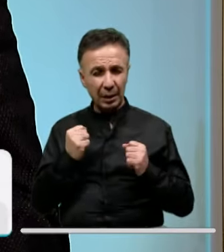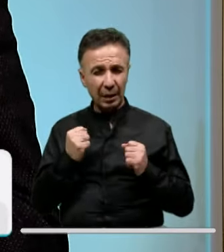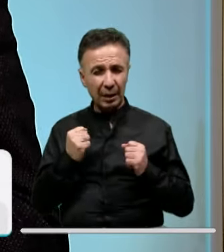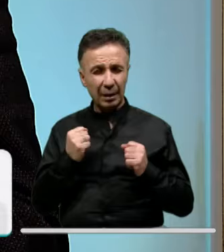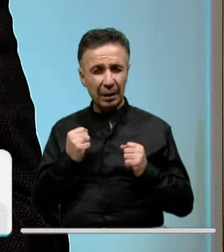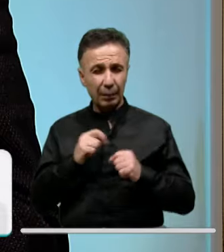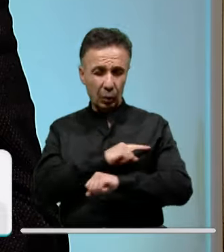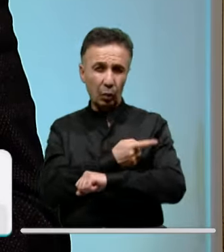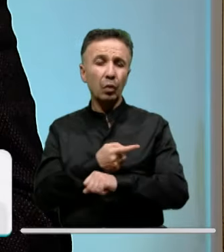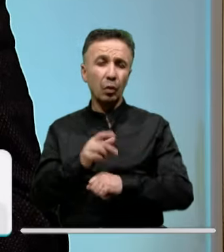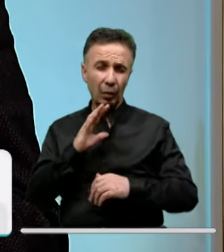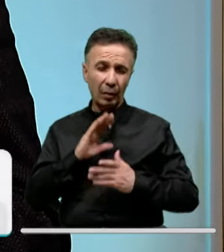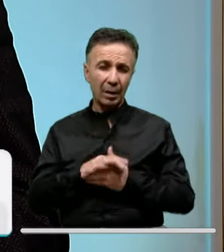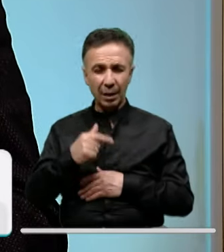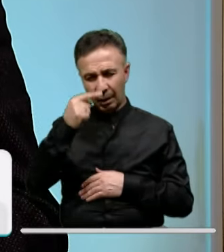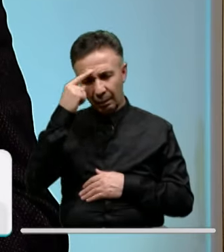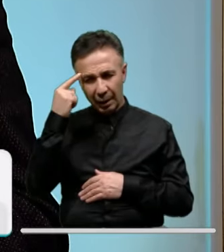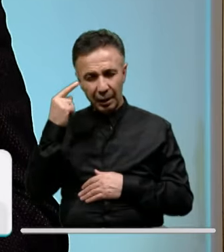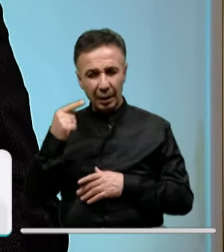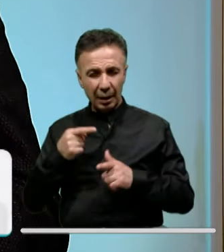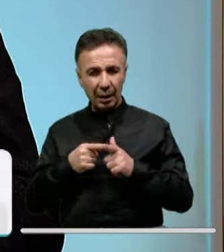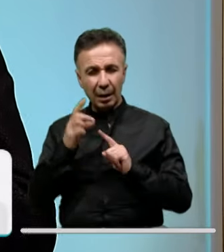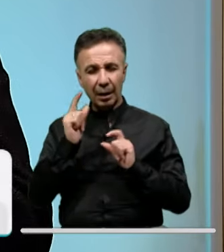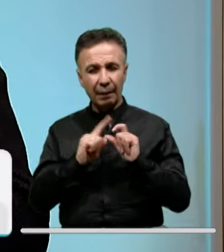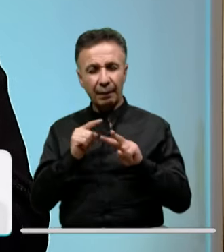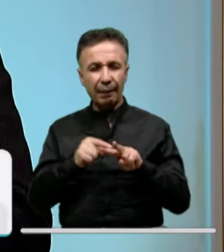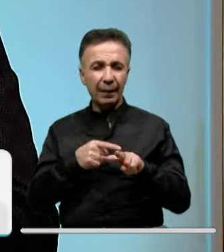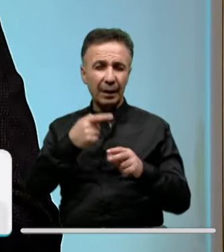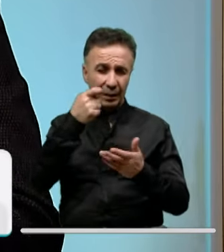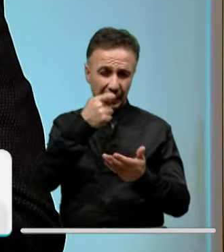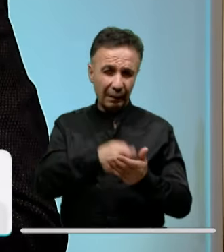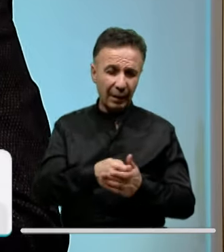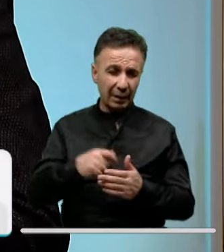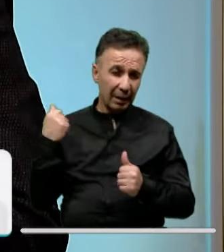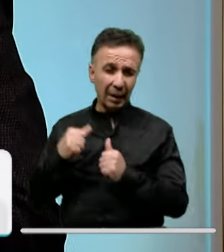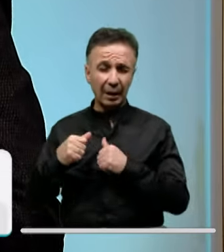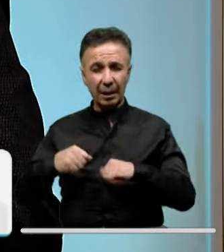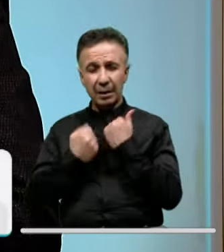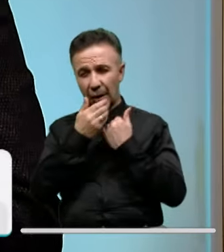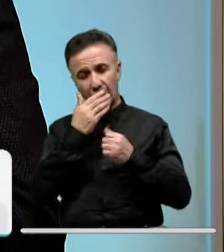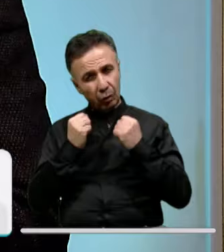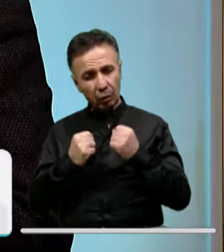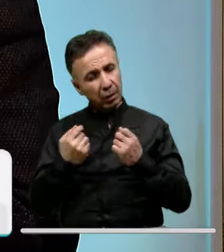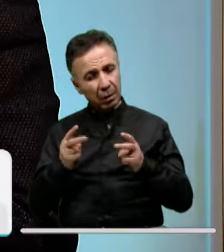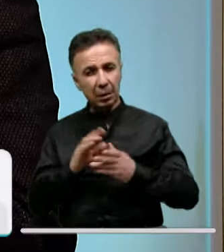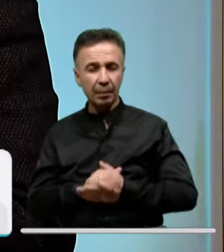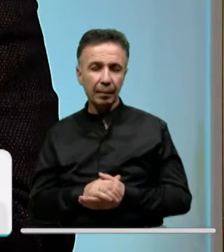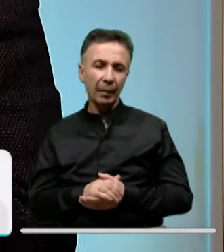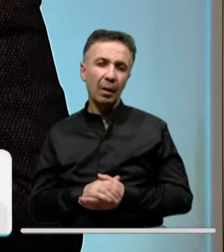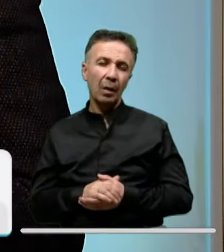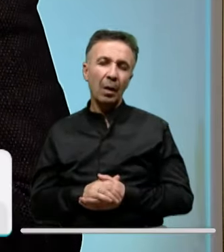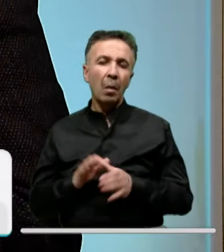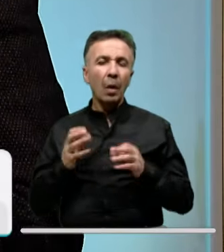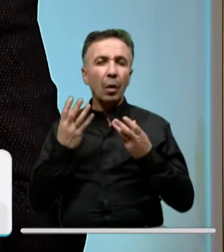efendim mukavemeti olursa, belki fidyesini bile vermiş olsa bu insanlar ne yapabilir? Oruçlarını tekrar kaza edebilirler. Fakat o duruma gelmemek